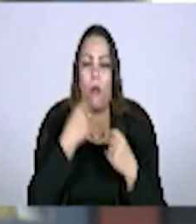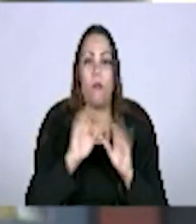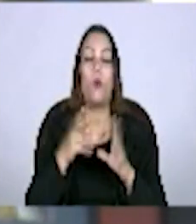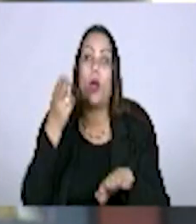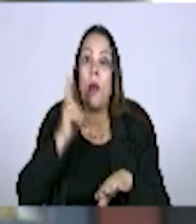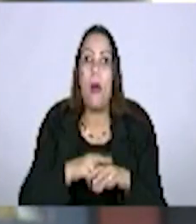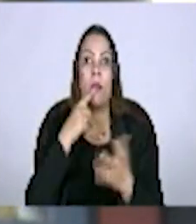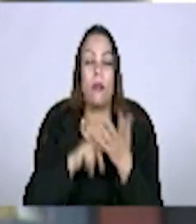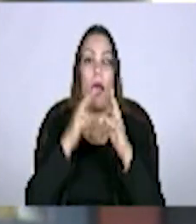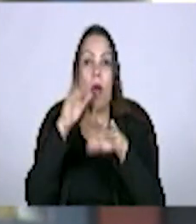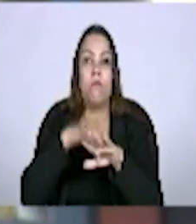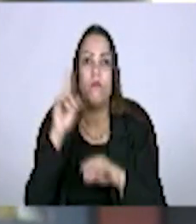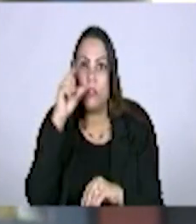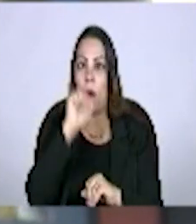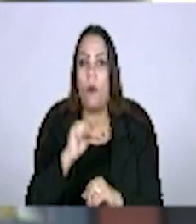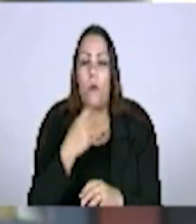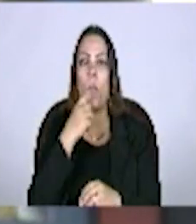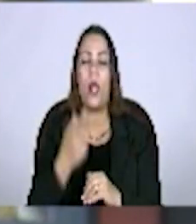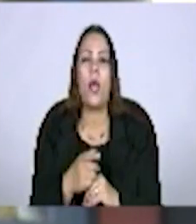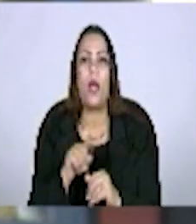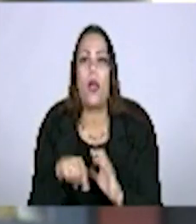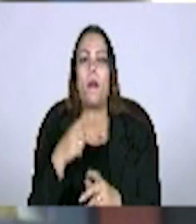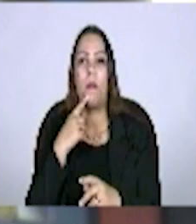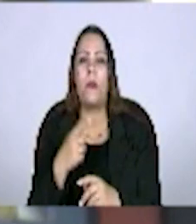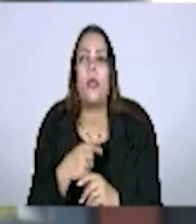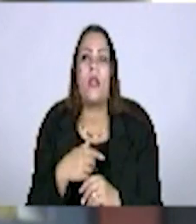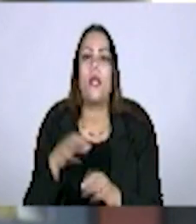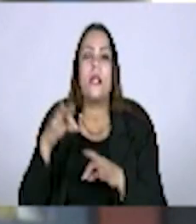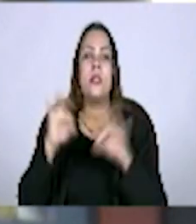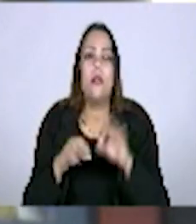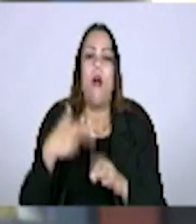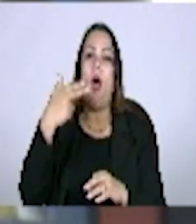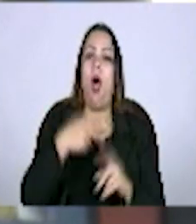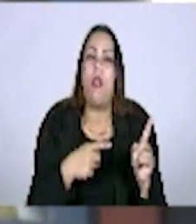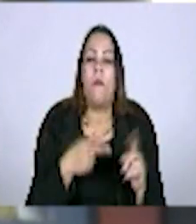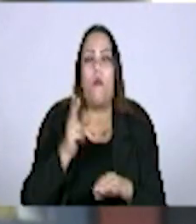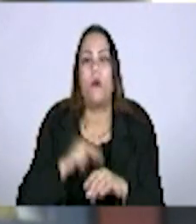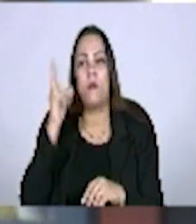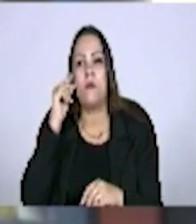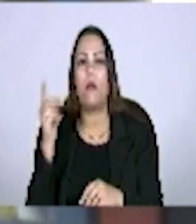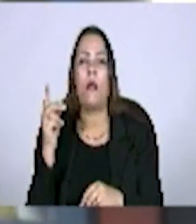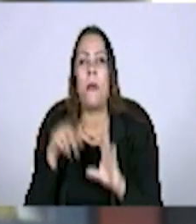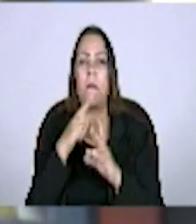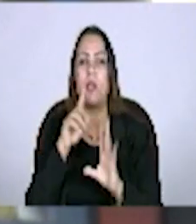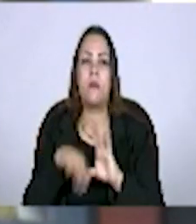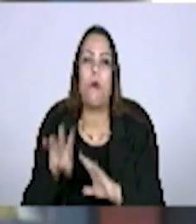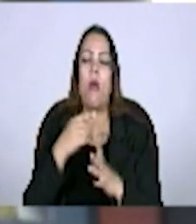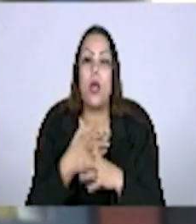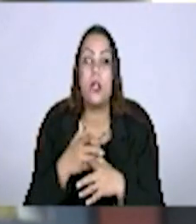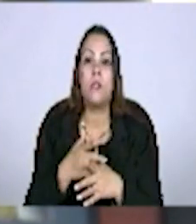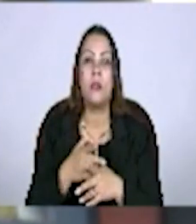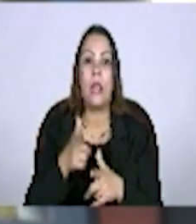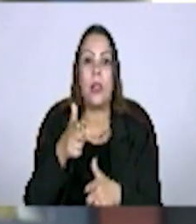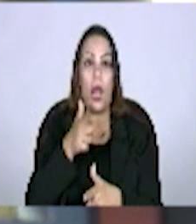النقد الشديده جدا سواء من الساسه الغربيين لاسرائيل او خلافه لكن طالما ان السلاح